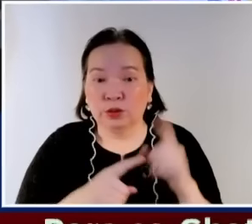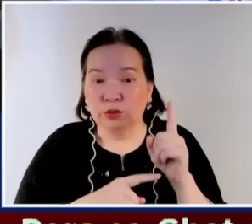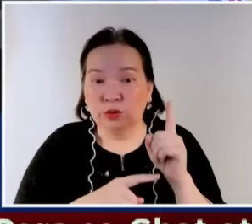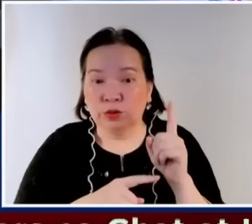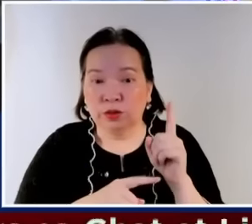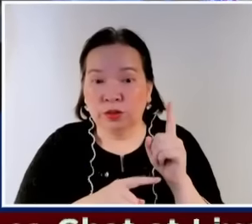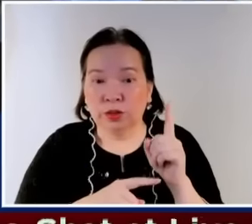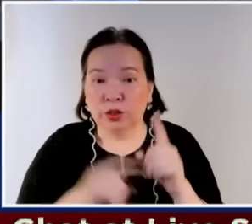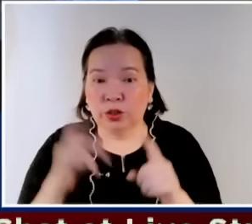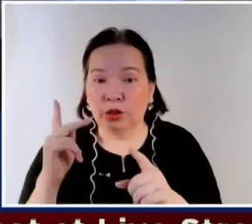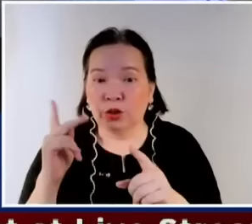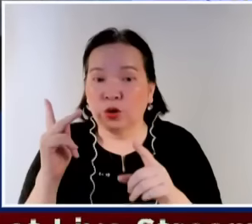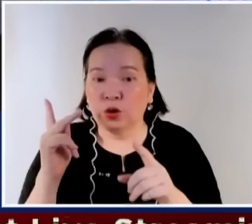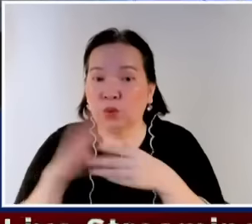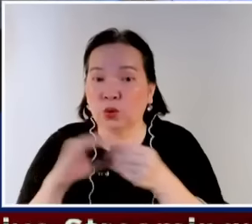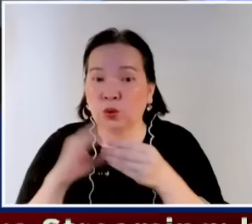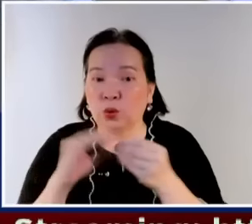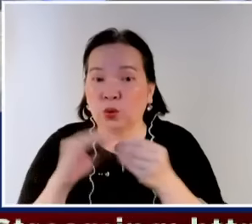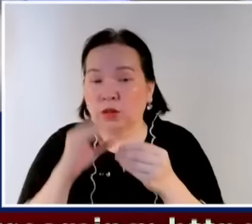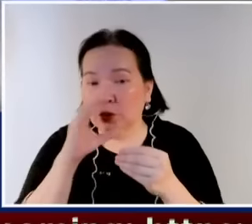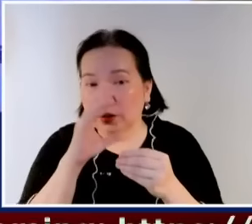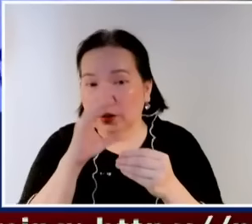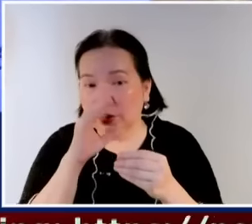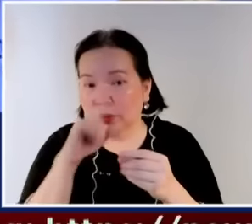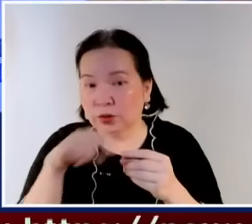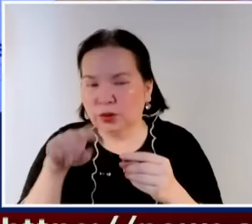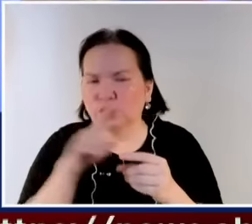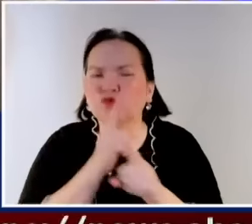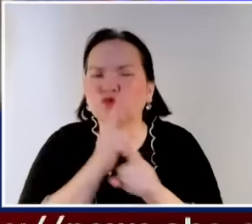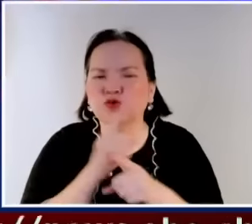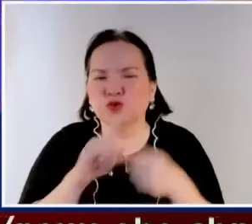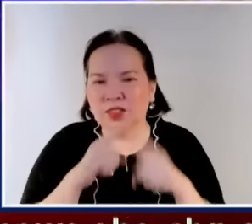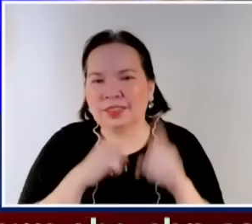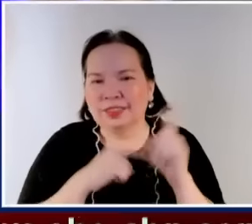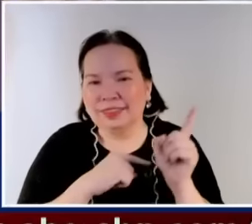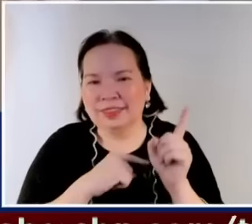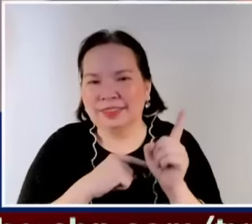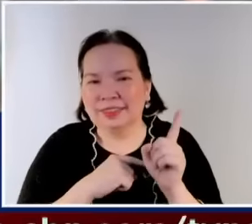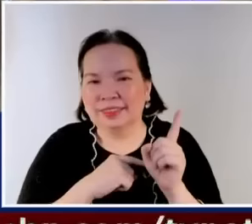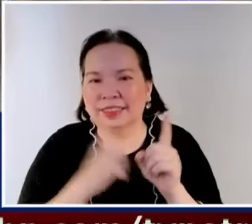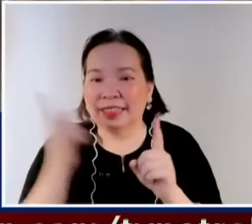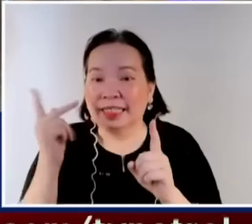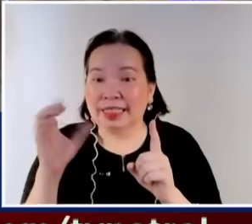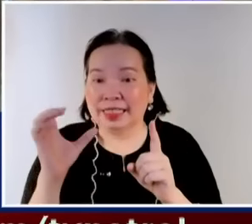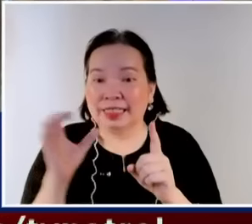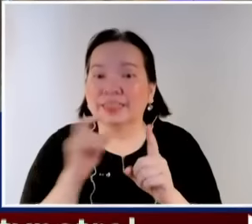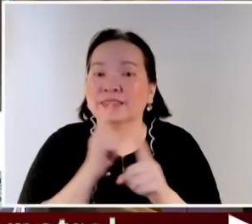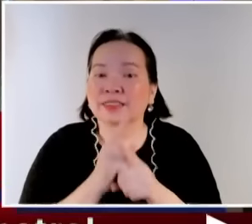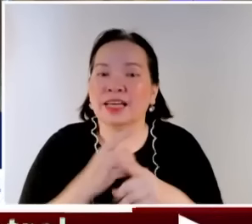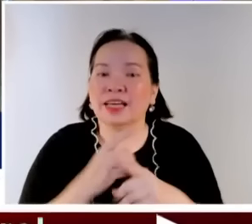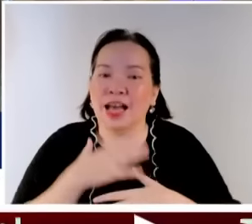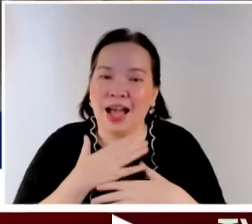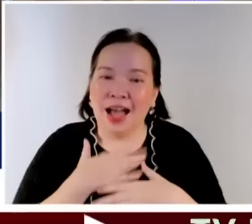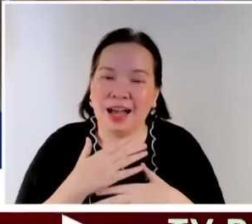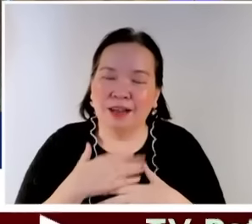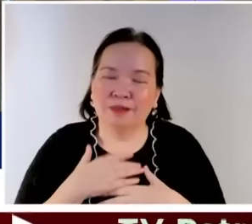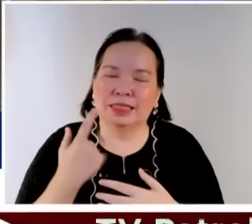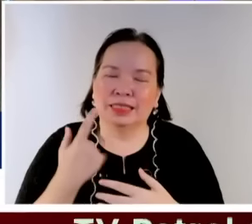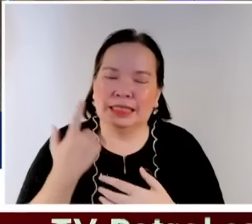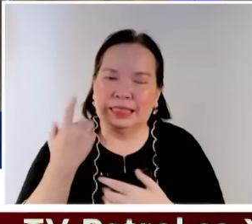si Bantay, magkaibigang tunay ng Knowledge Channel. Natutuwa kami na taon-taon nga may award yung Knowledge Channel mula sa Anak